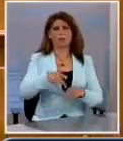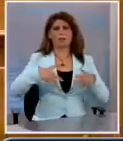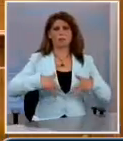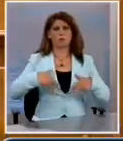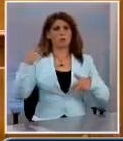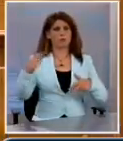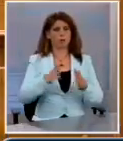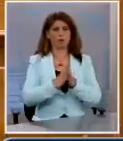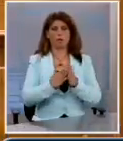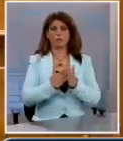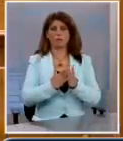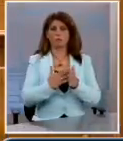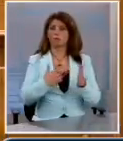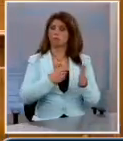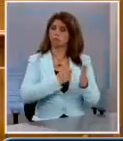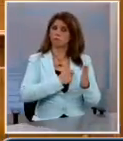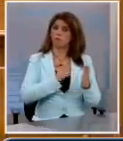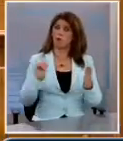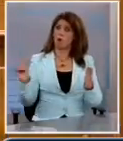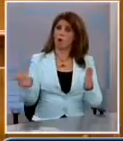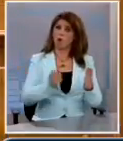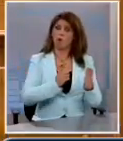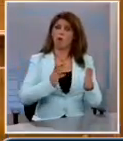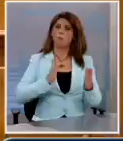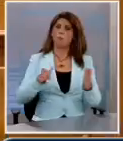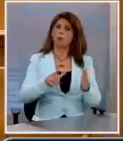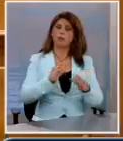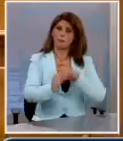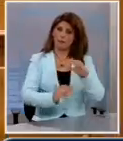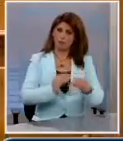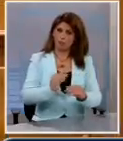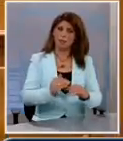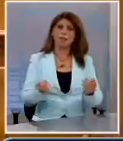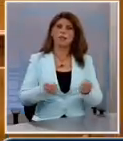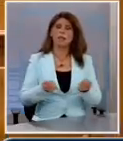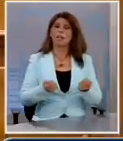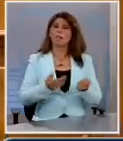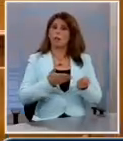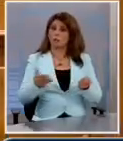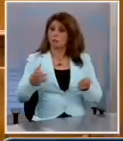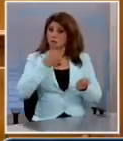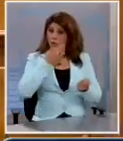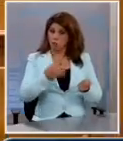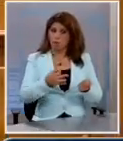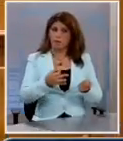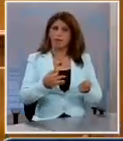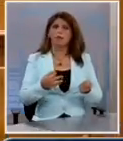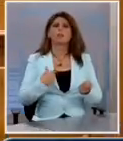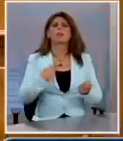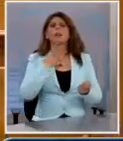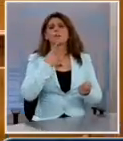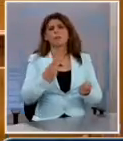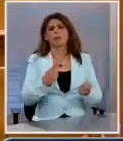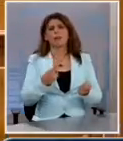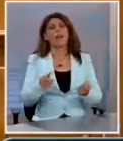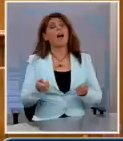ατζέντα, που να την εμπιστεύονται όλοι, πολίτες και επενδυτές, που να κάνει αυτά που λέει και να μην λέει